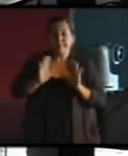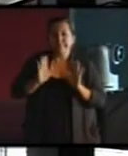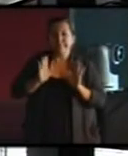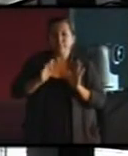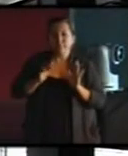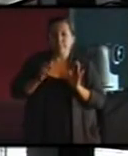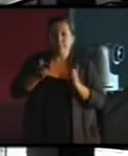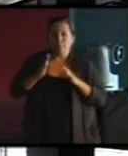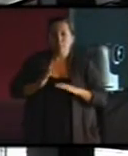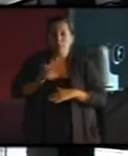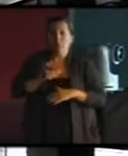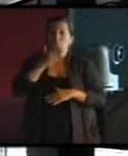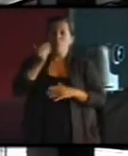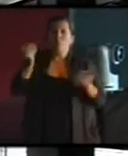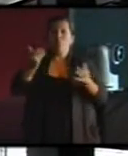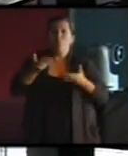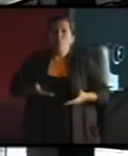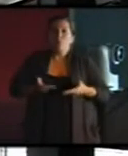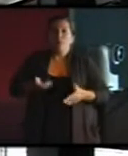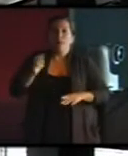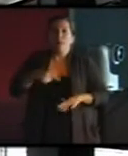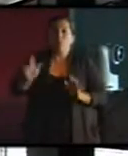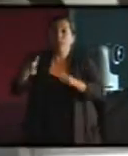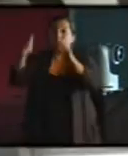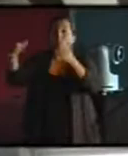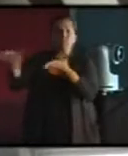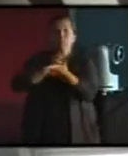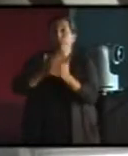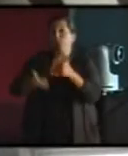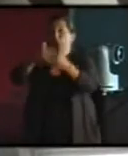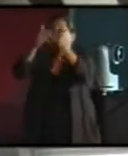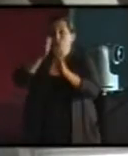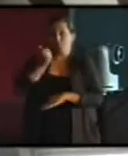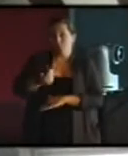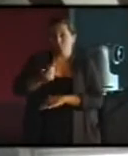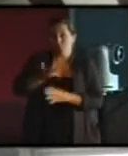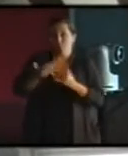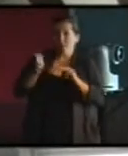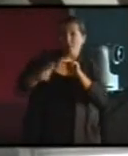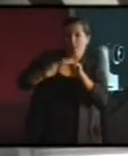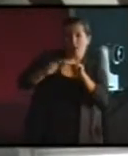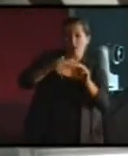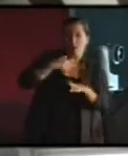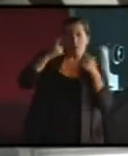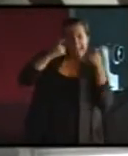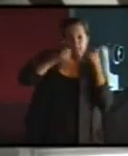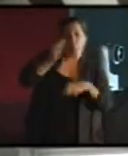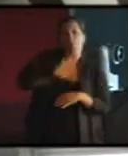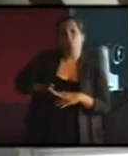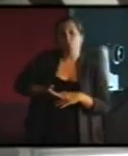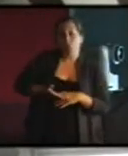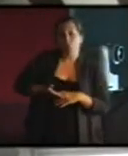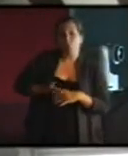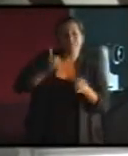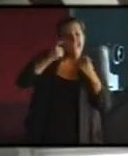aujourd'hui beaucoup plus simple de raser un bâtiment et de le refaire que de le réhabiliter. A fortiori, ce